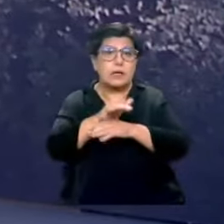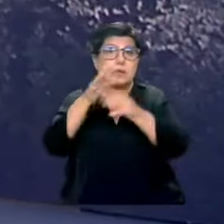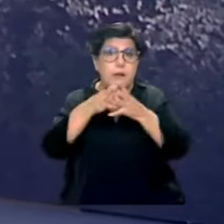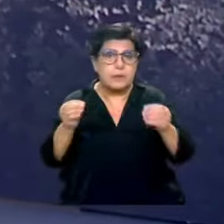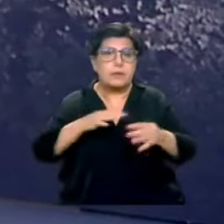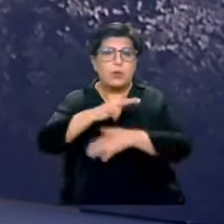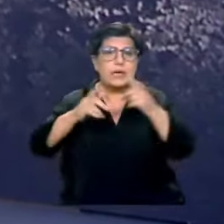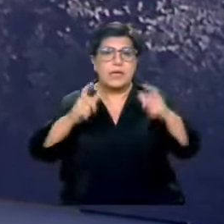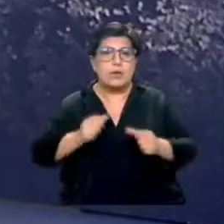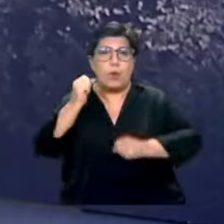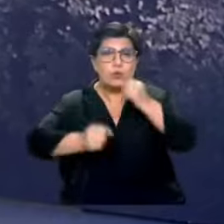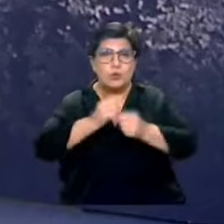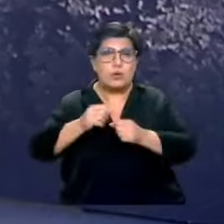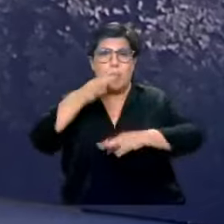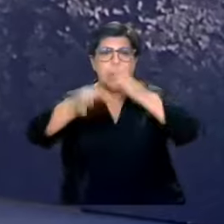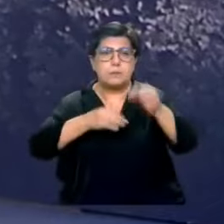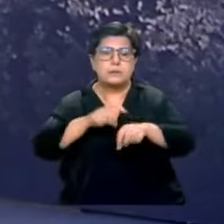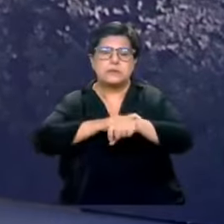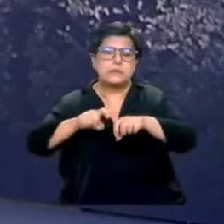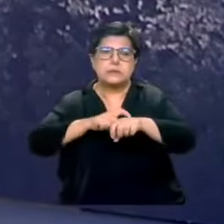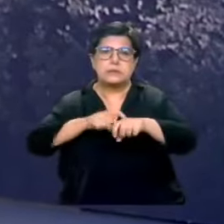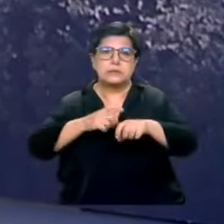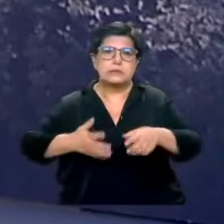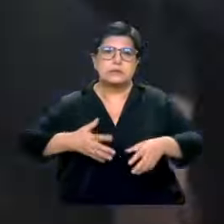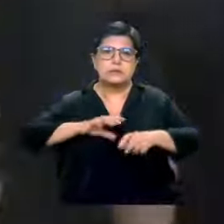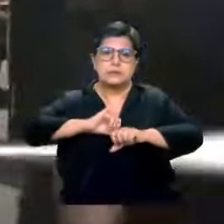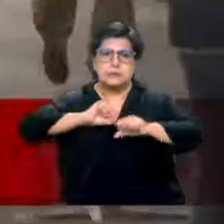kaybederken olay yerine koşan yakınları sinir krizi geçirdi.